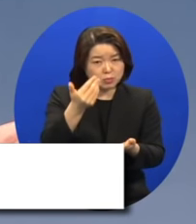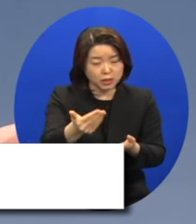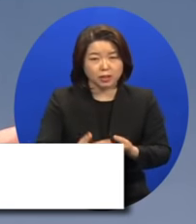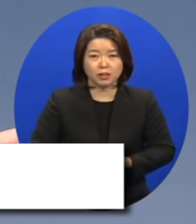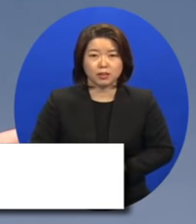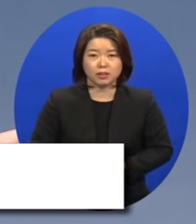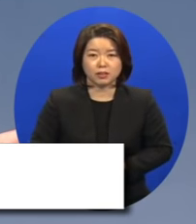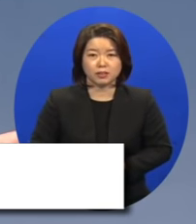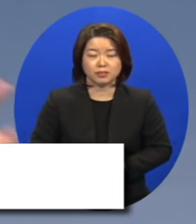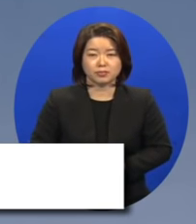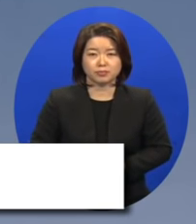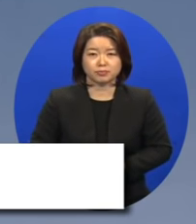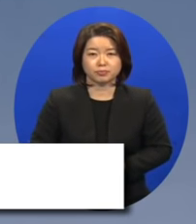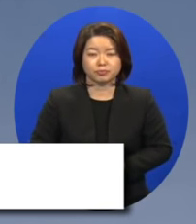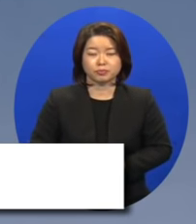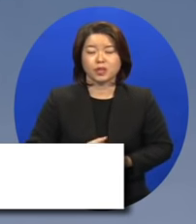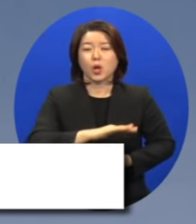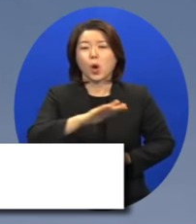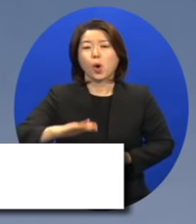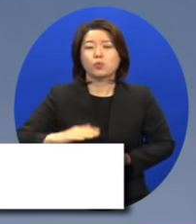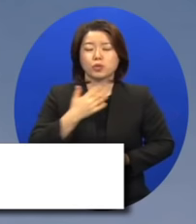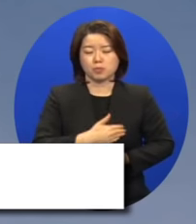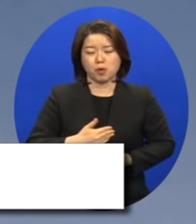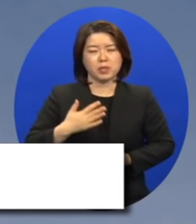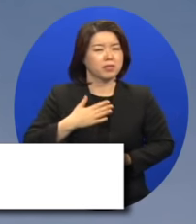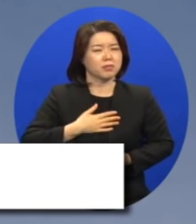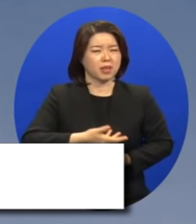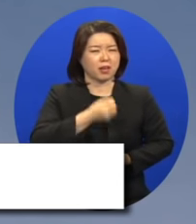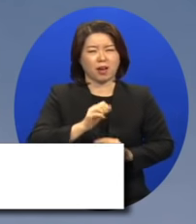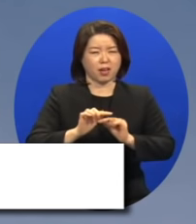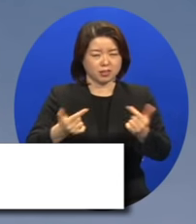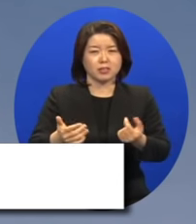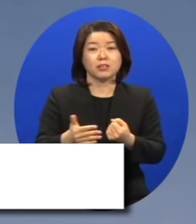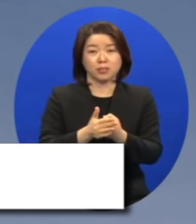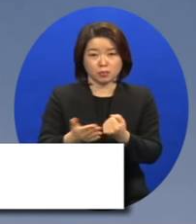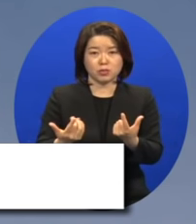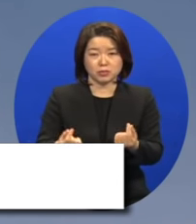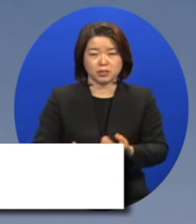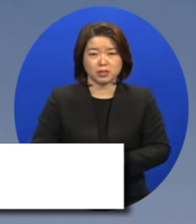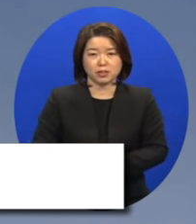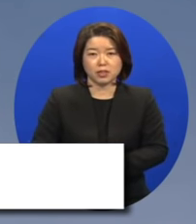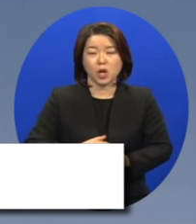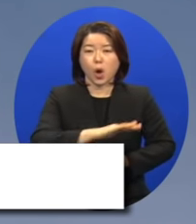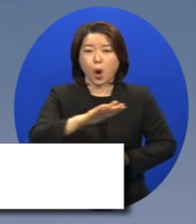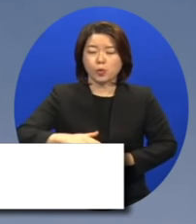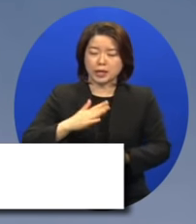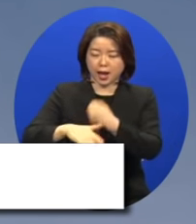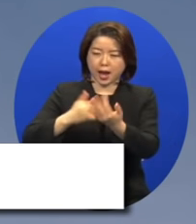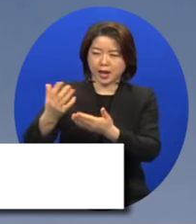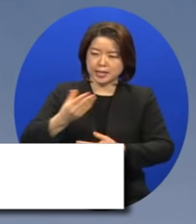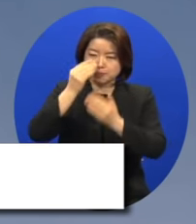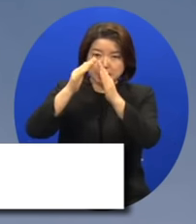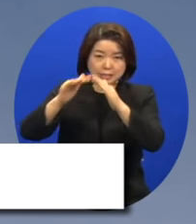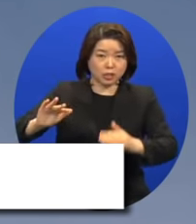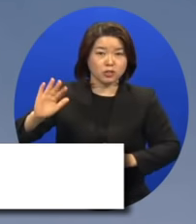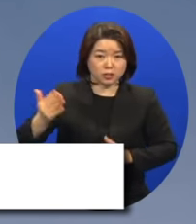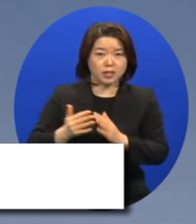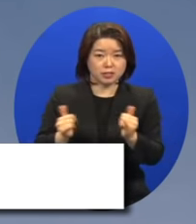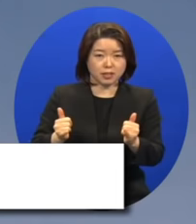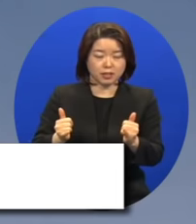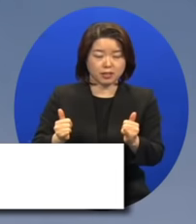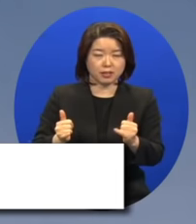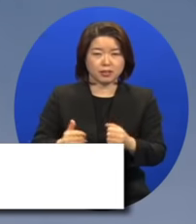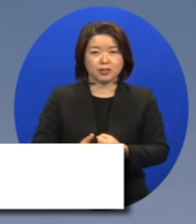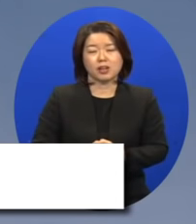?우리의몸이 우리것이아니기때문입니다.우리는 하나님의